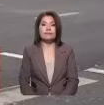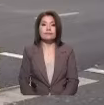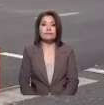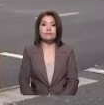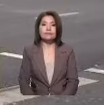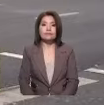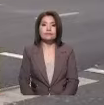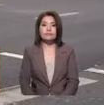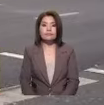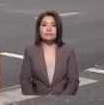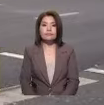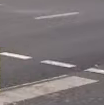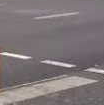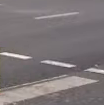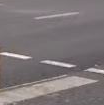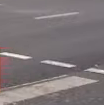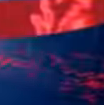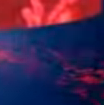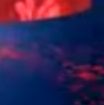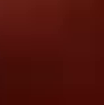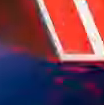Жанғозин, Астана Таймс.